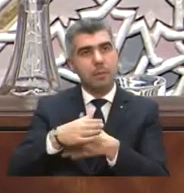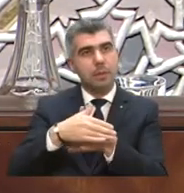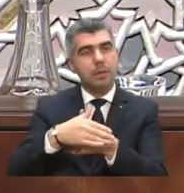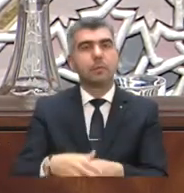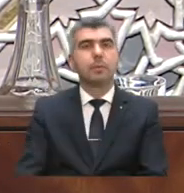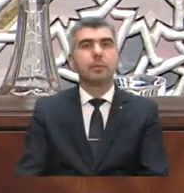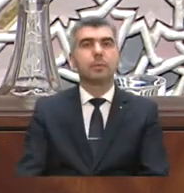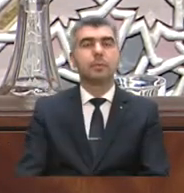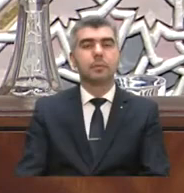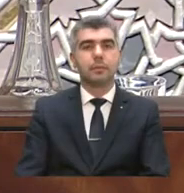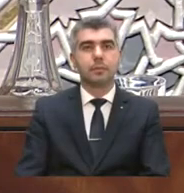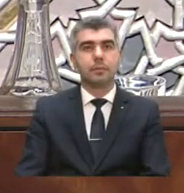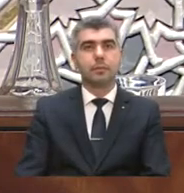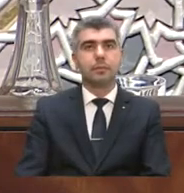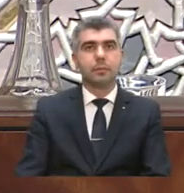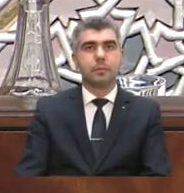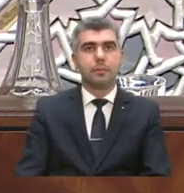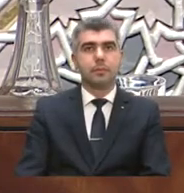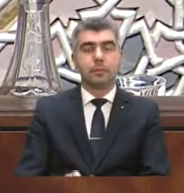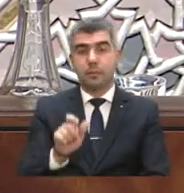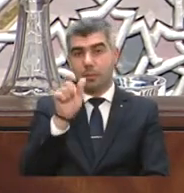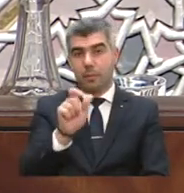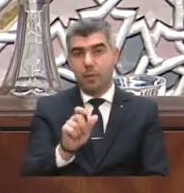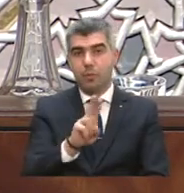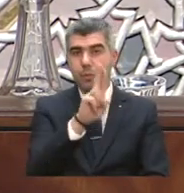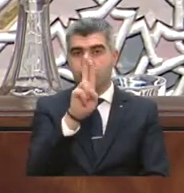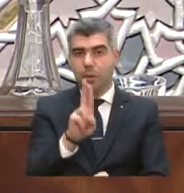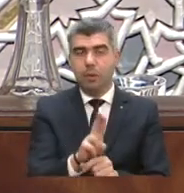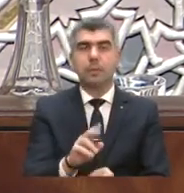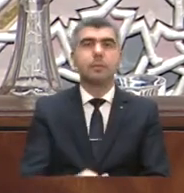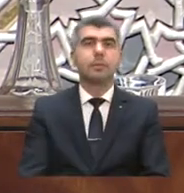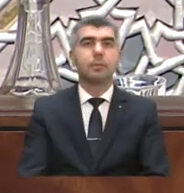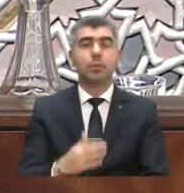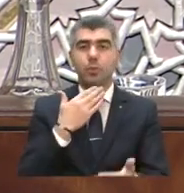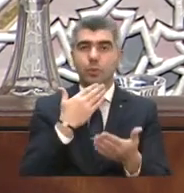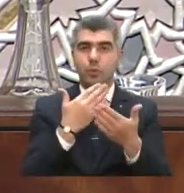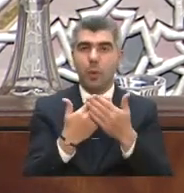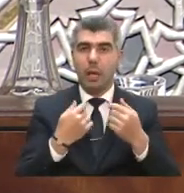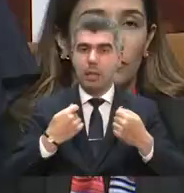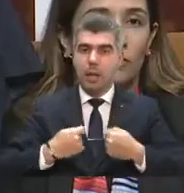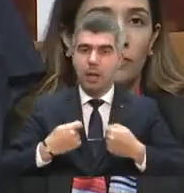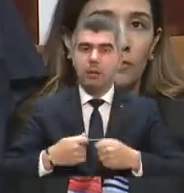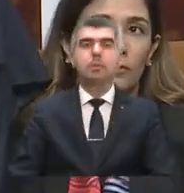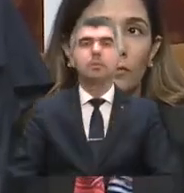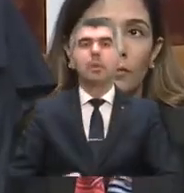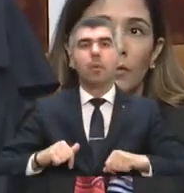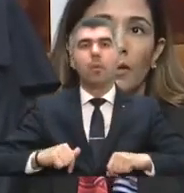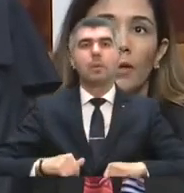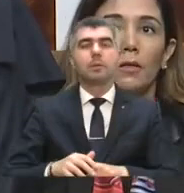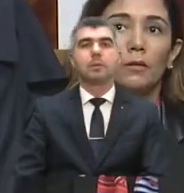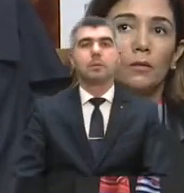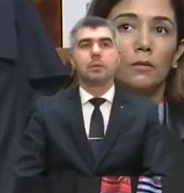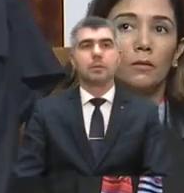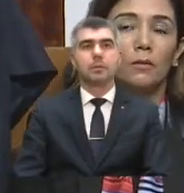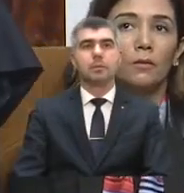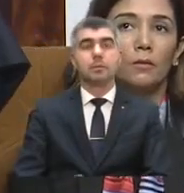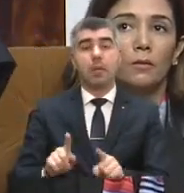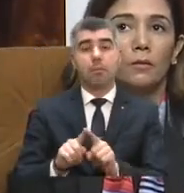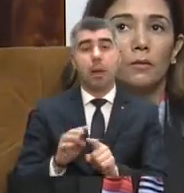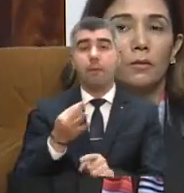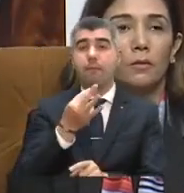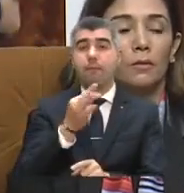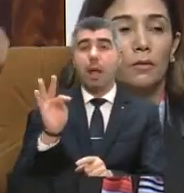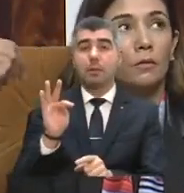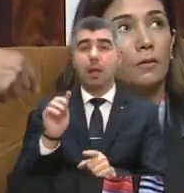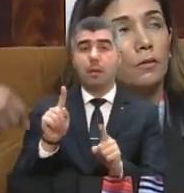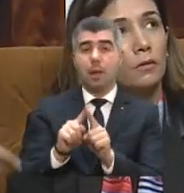للأحرار. فليتفضل أحد واضع السؤال. شكرا سيد الرئيس. السادة الوزراء، أقدمت السلطات الفرنسية